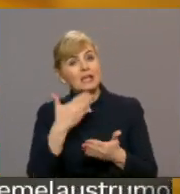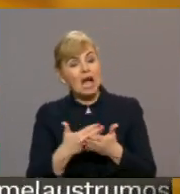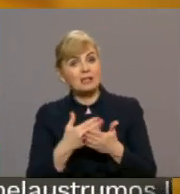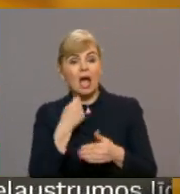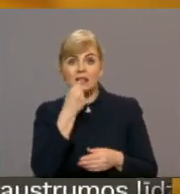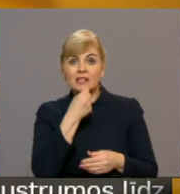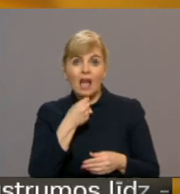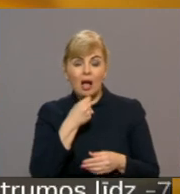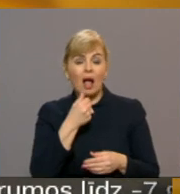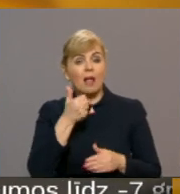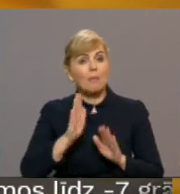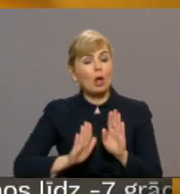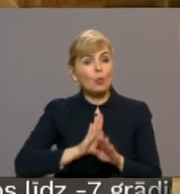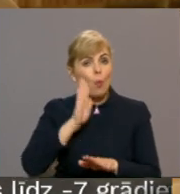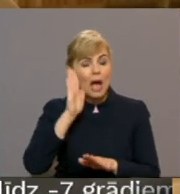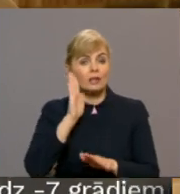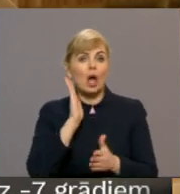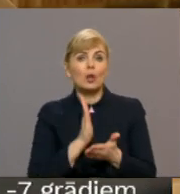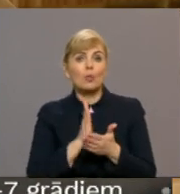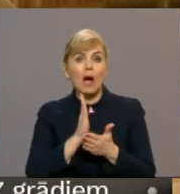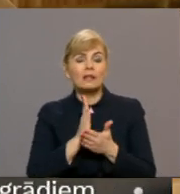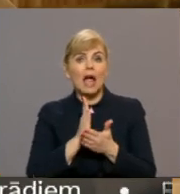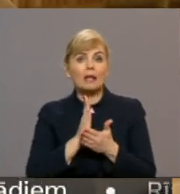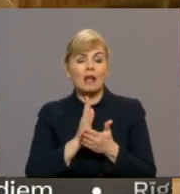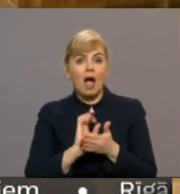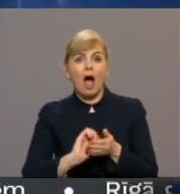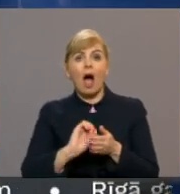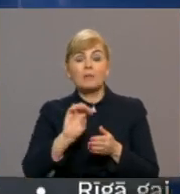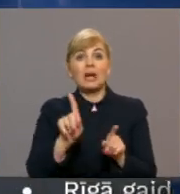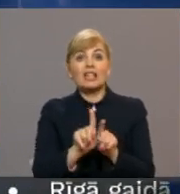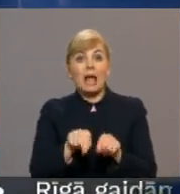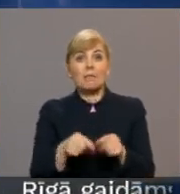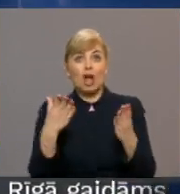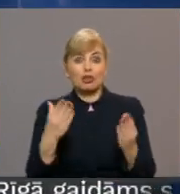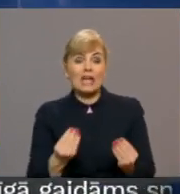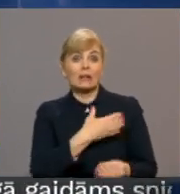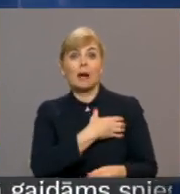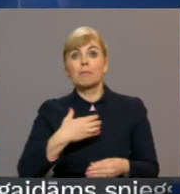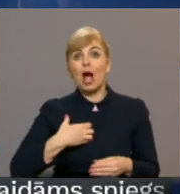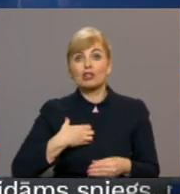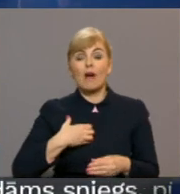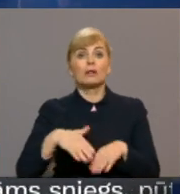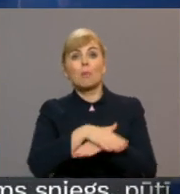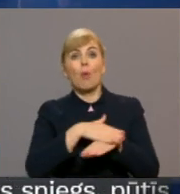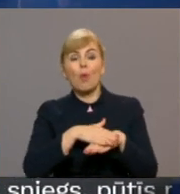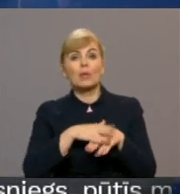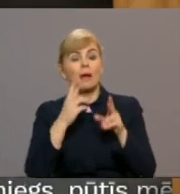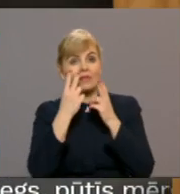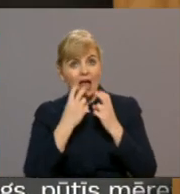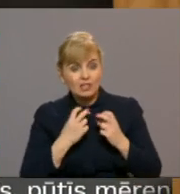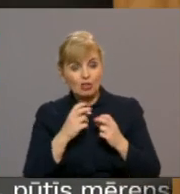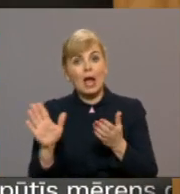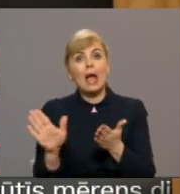siekalu paraugus ņemt no rīta un noteikti nodot atpakaļ jau aizpildīšanas dienā. Pašvaldībā uzsver, pūļa testēšana ir bezmaksas